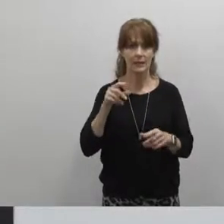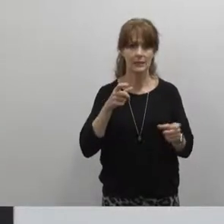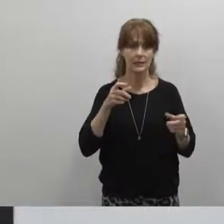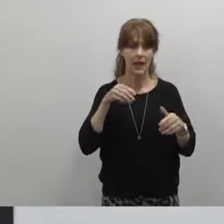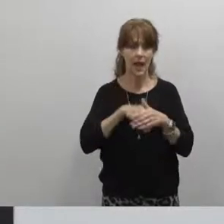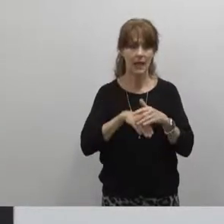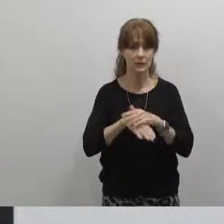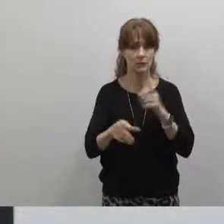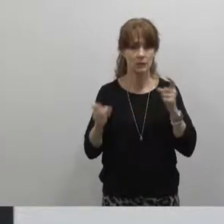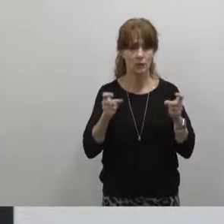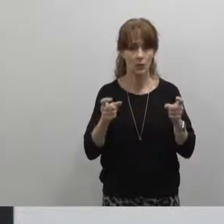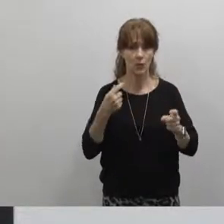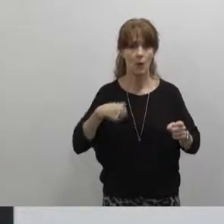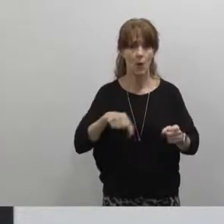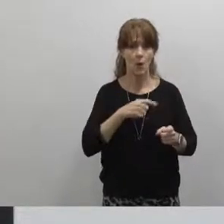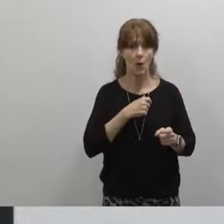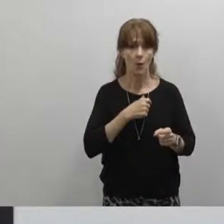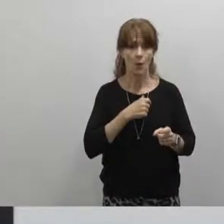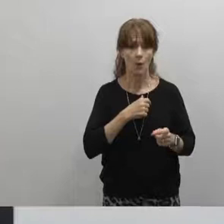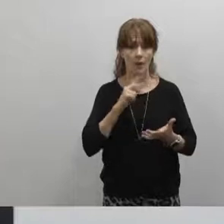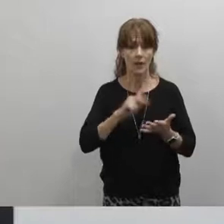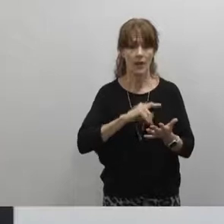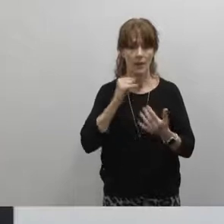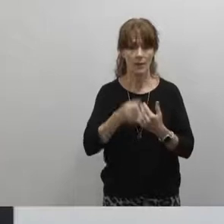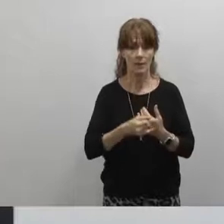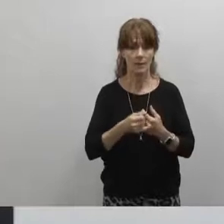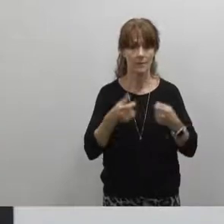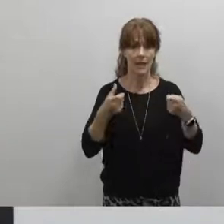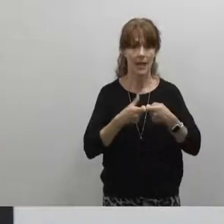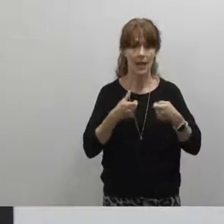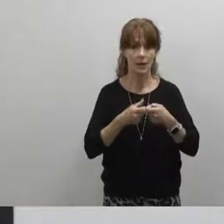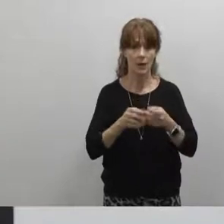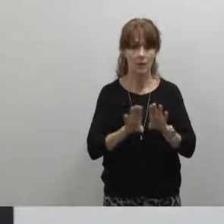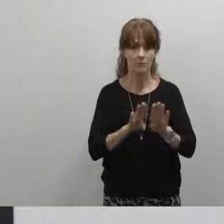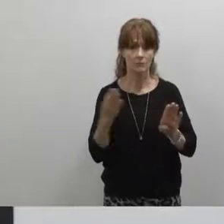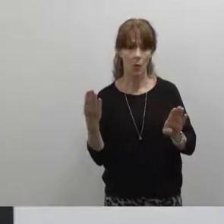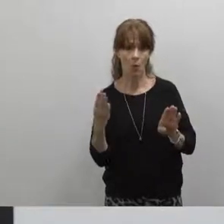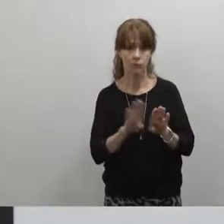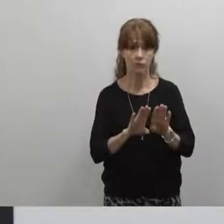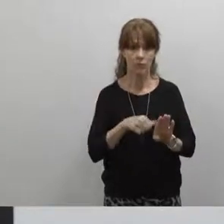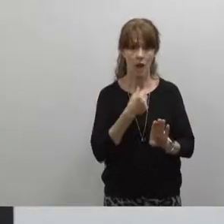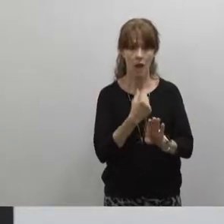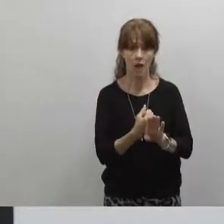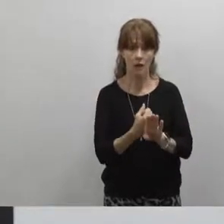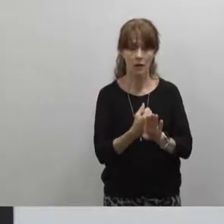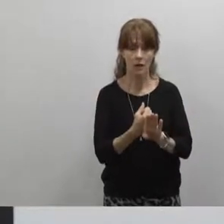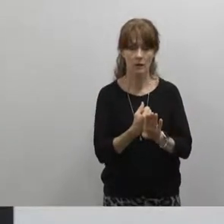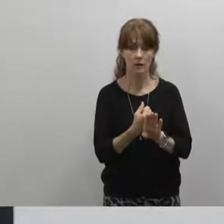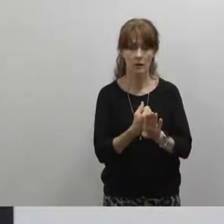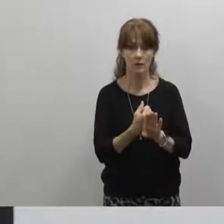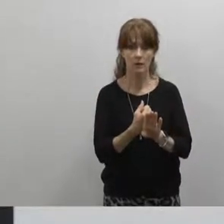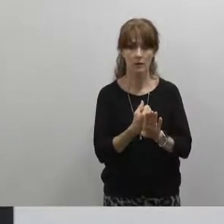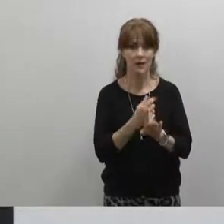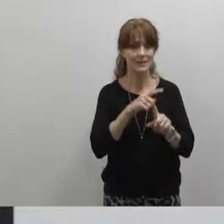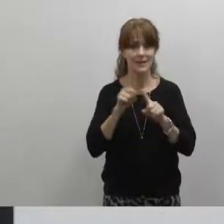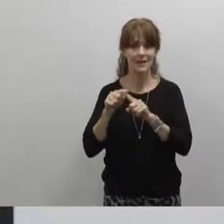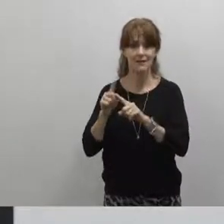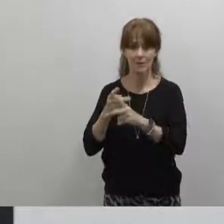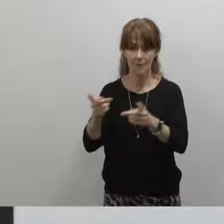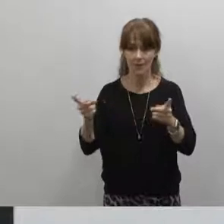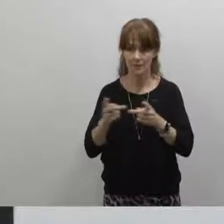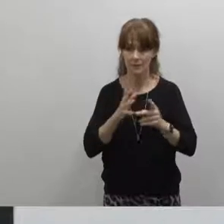ông bị thơ mấy anh ban cá chong đó thơ mấy anh thuê chạ sao